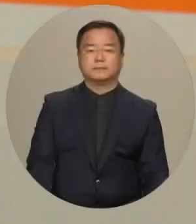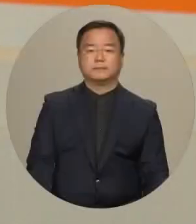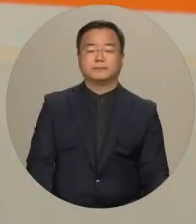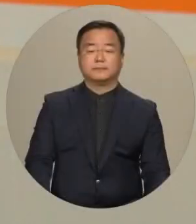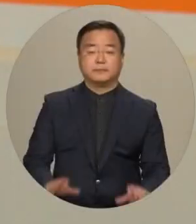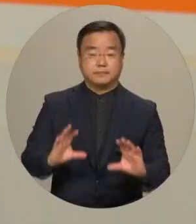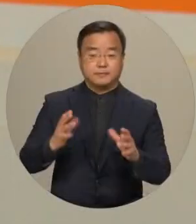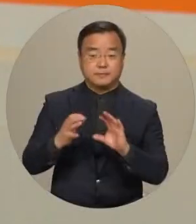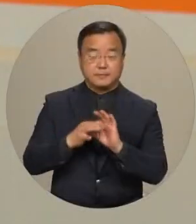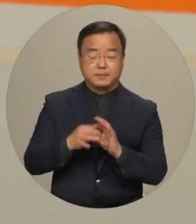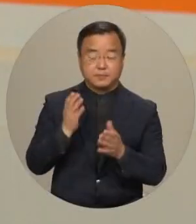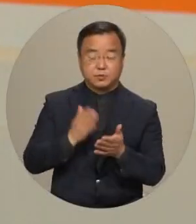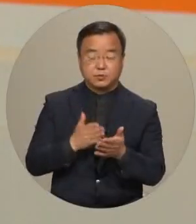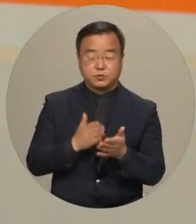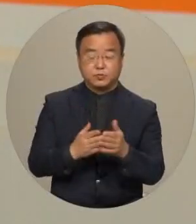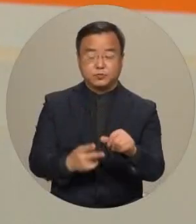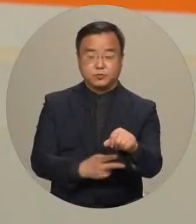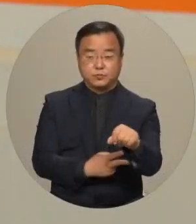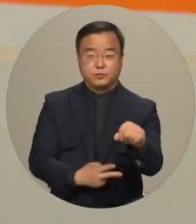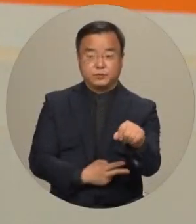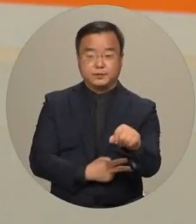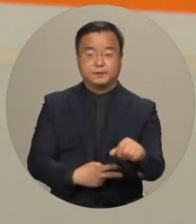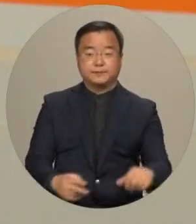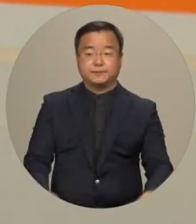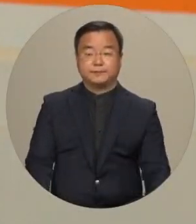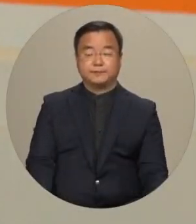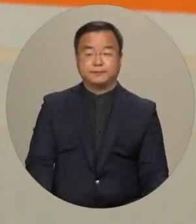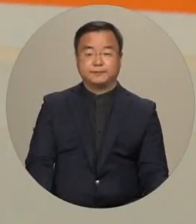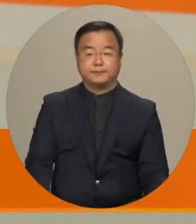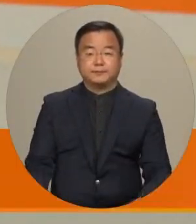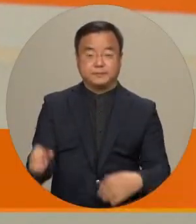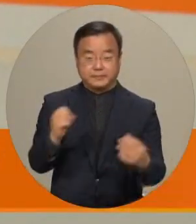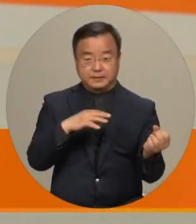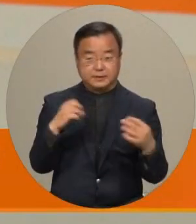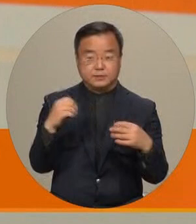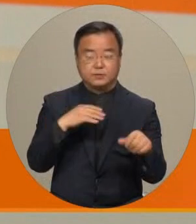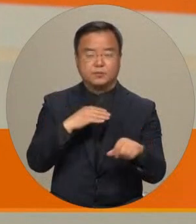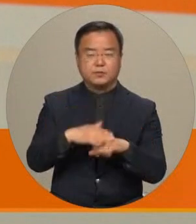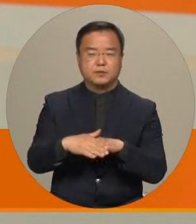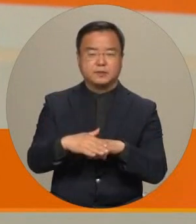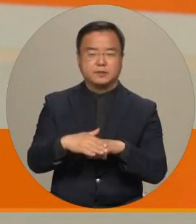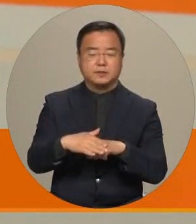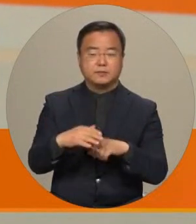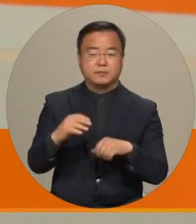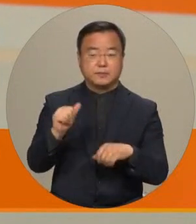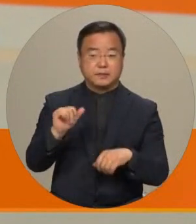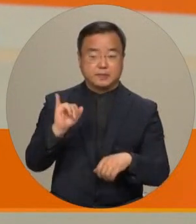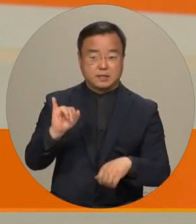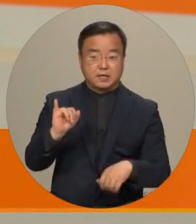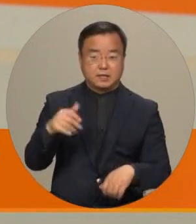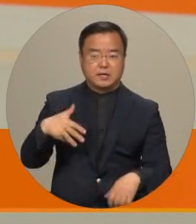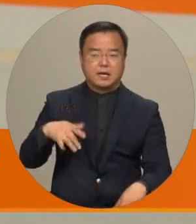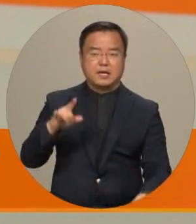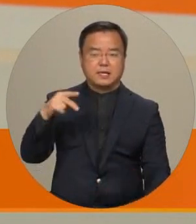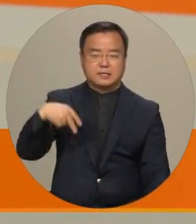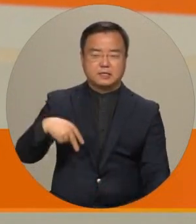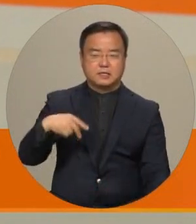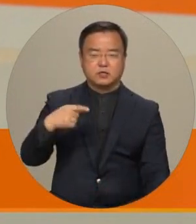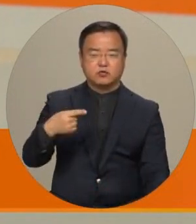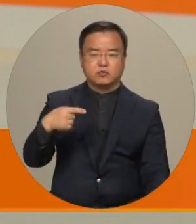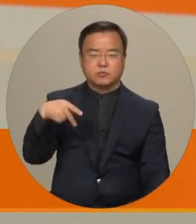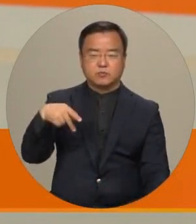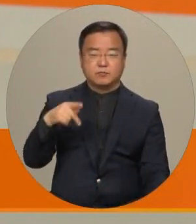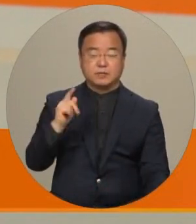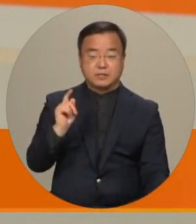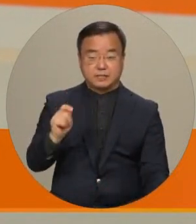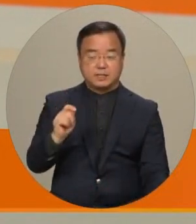세상을 연결하는 뉴스 뉴스 브릿지입니다 대화형 인공지능 서비스 책 gpt에 대한 관심이